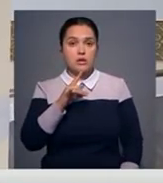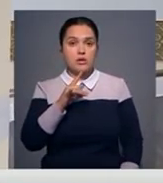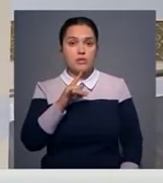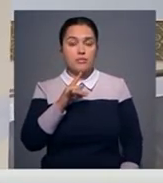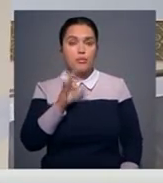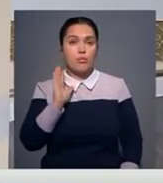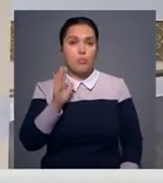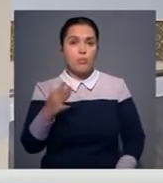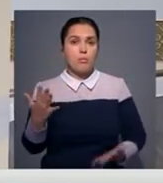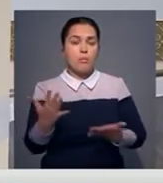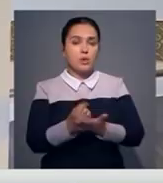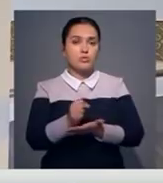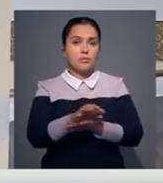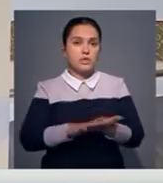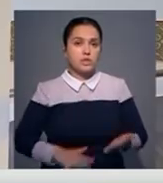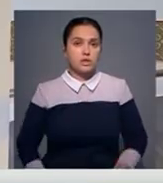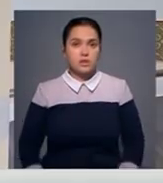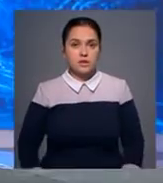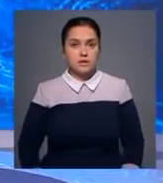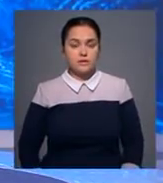получит продолжение.